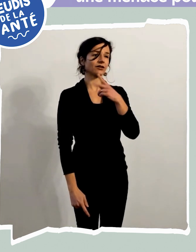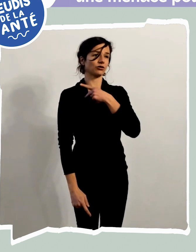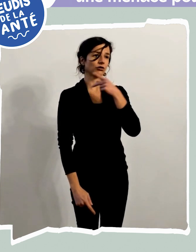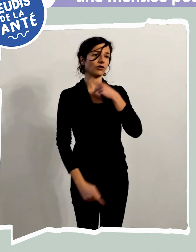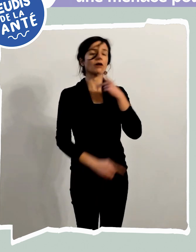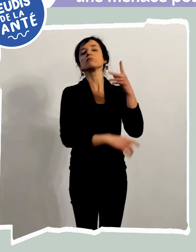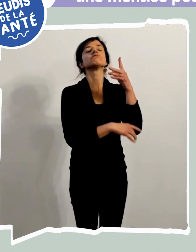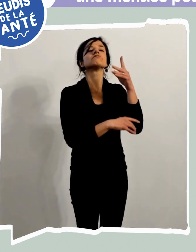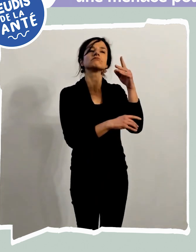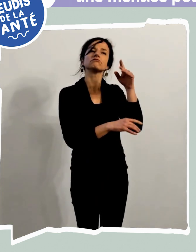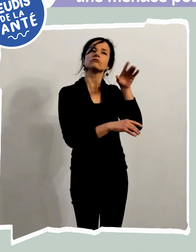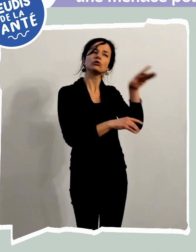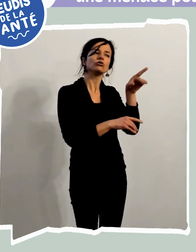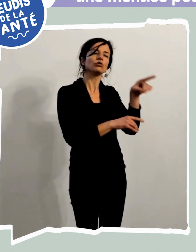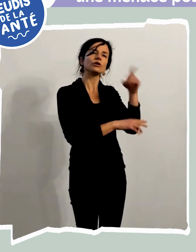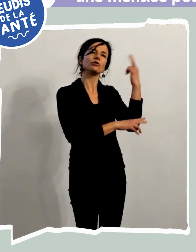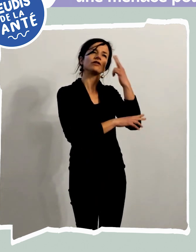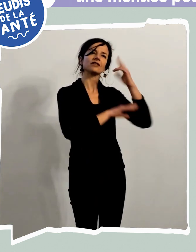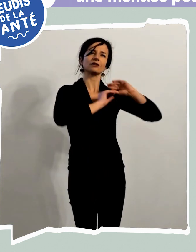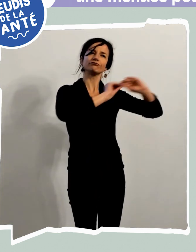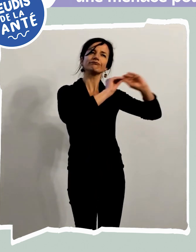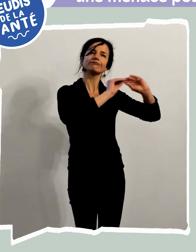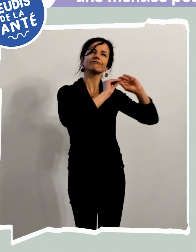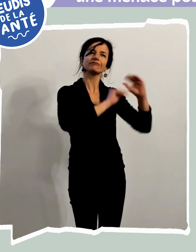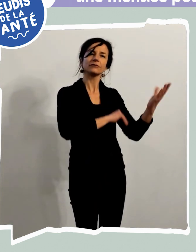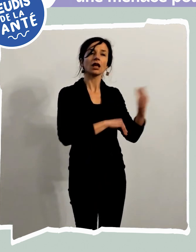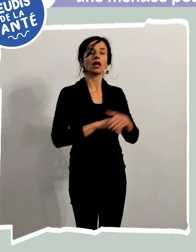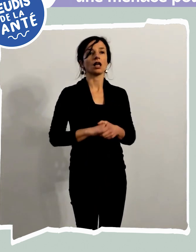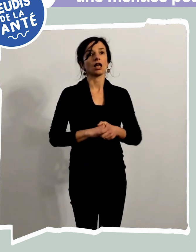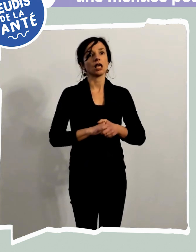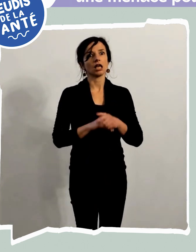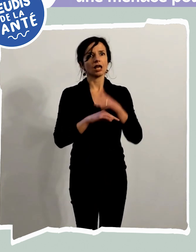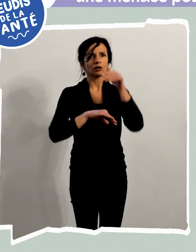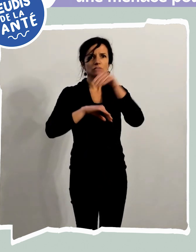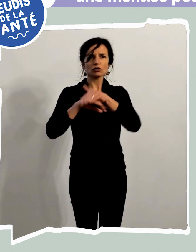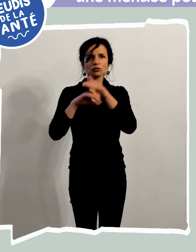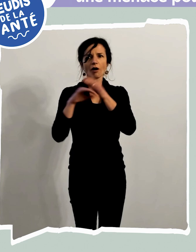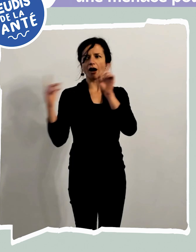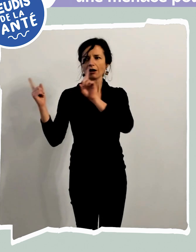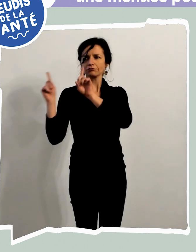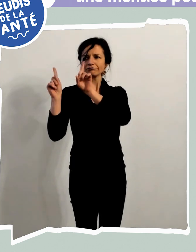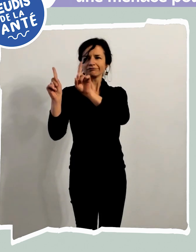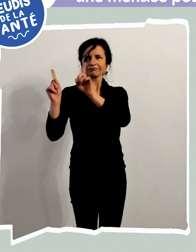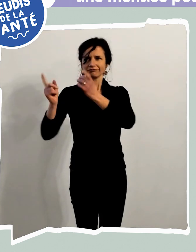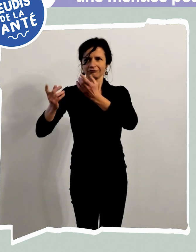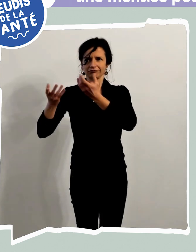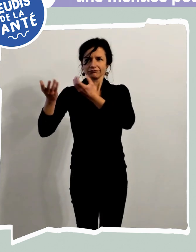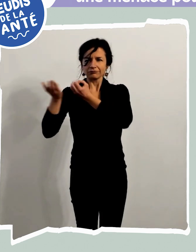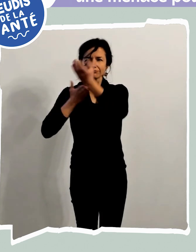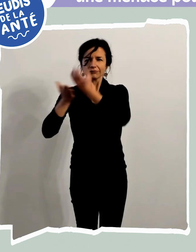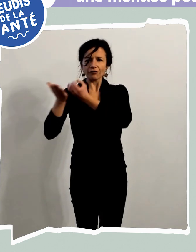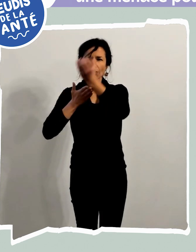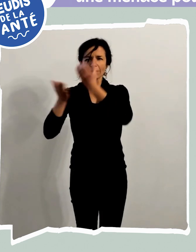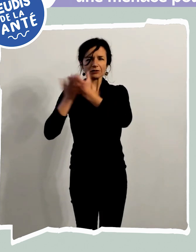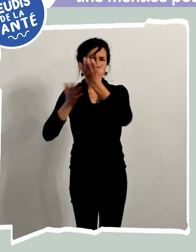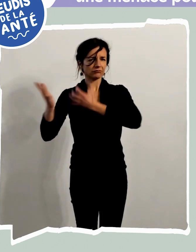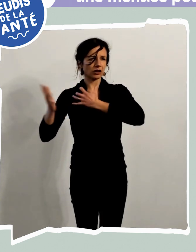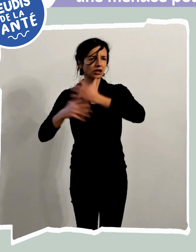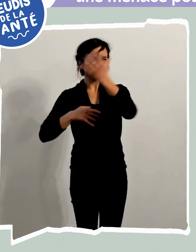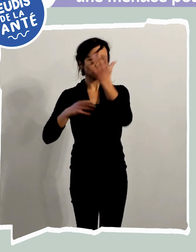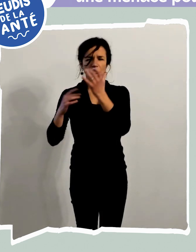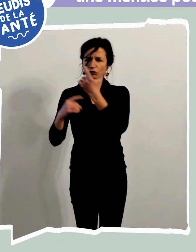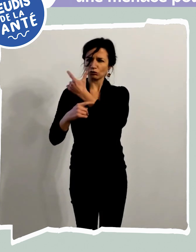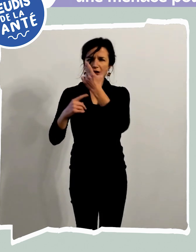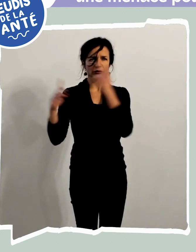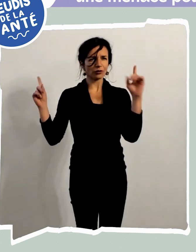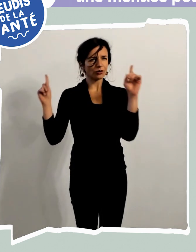l'université. Et donc, la richesse de cette intervention ce soir permet d'avoir donc deux voix, deux personnes issues